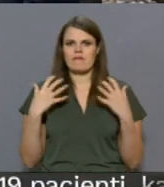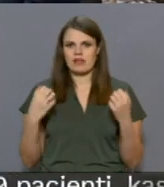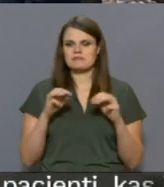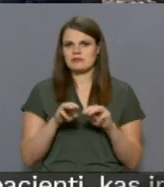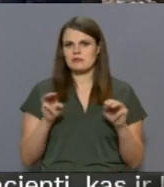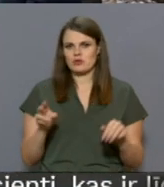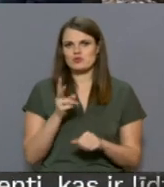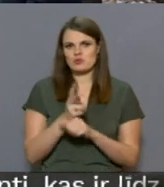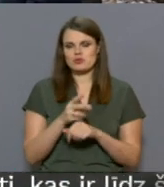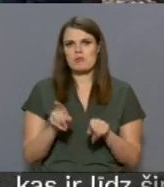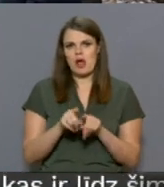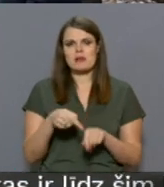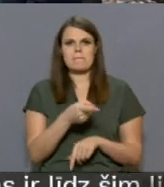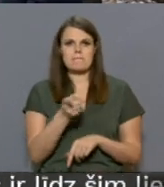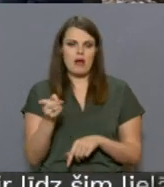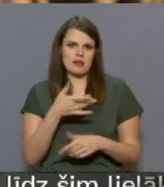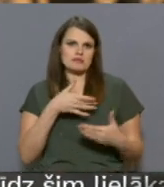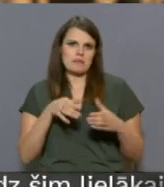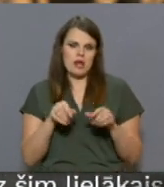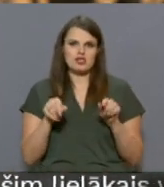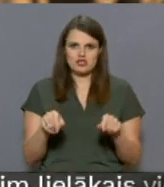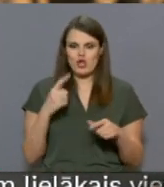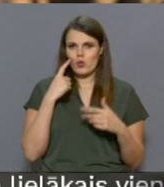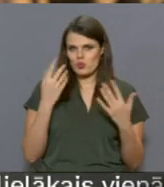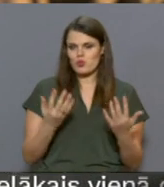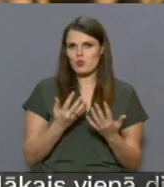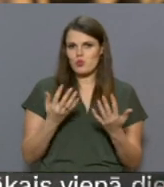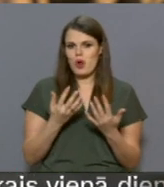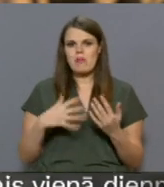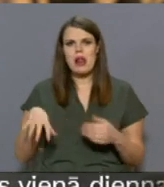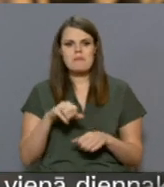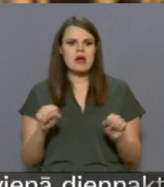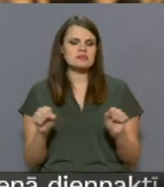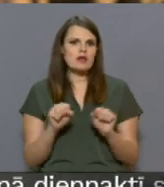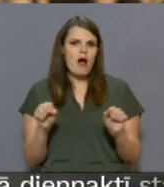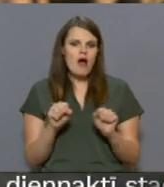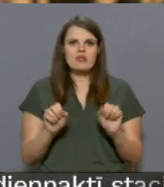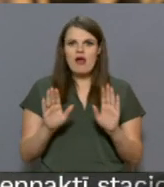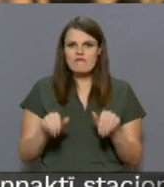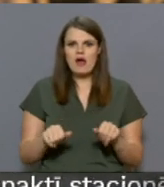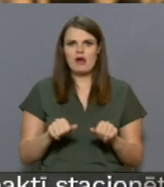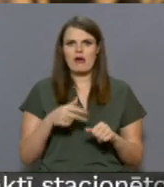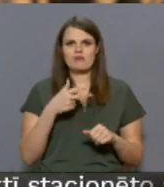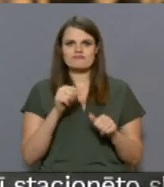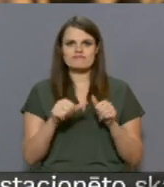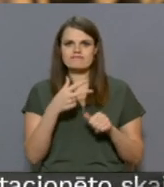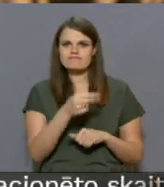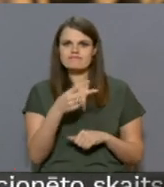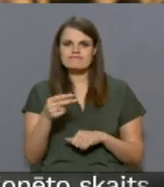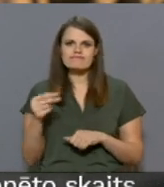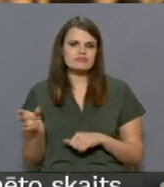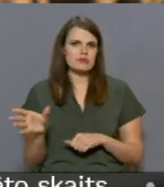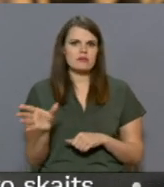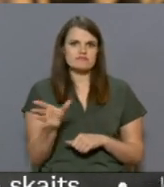uzdevumu uzskata pārējās koalīcijas partijas. Lai mēs pēc iespējas ātrāk varētu vakcinēt